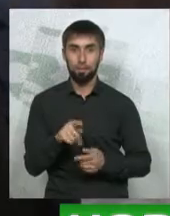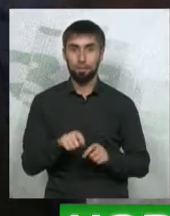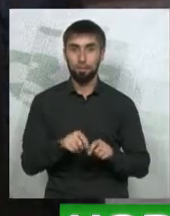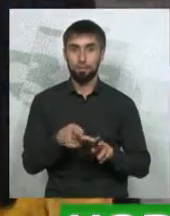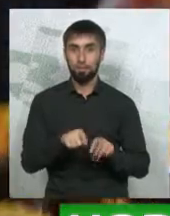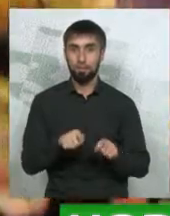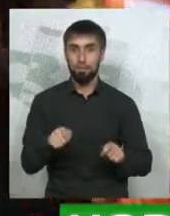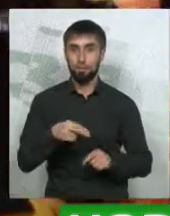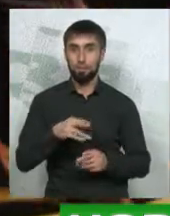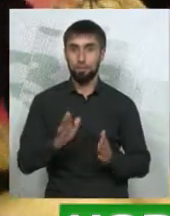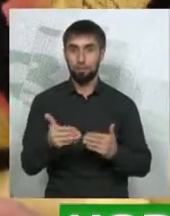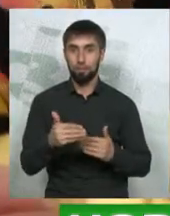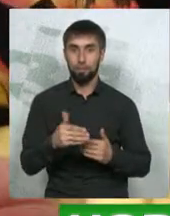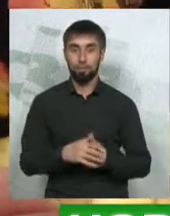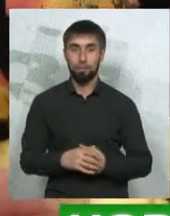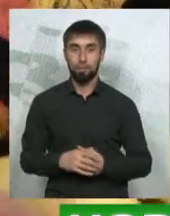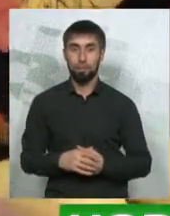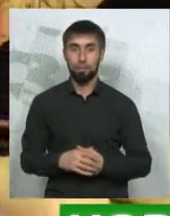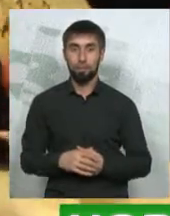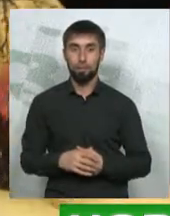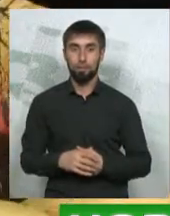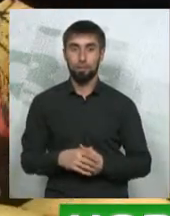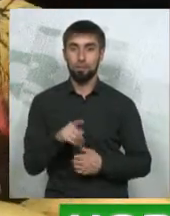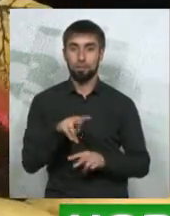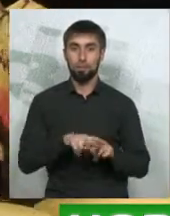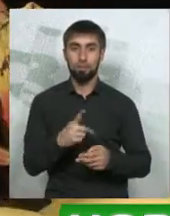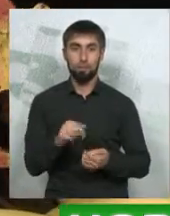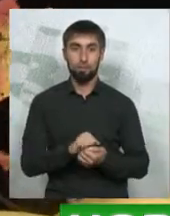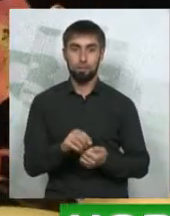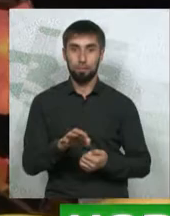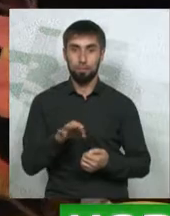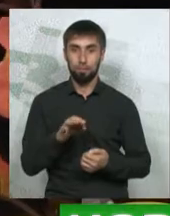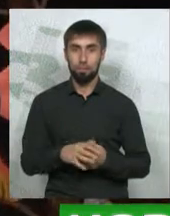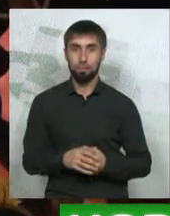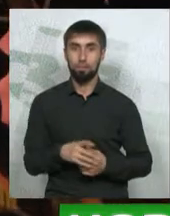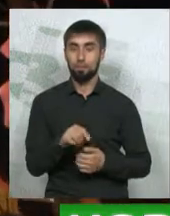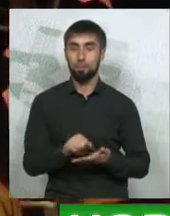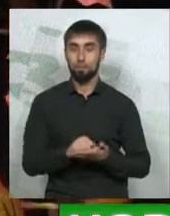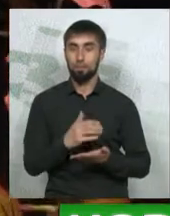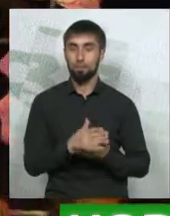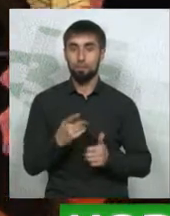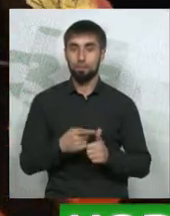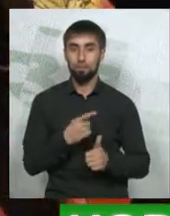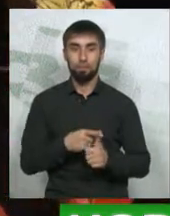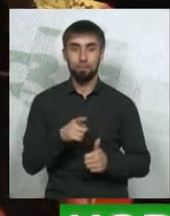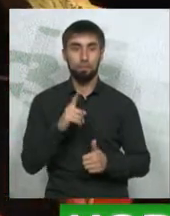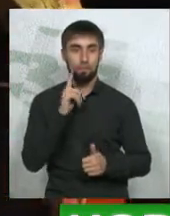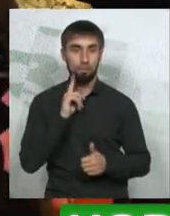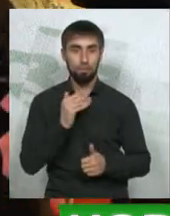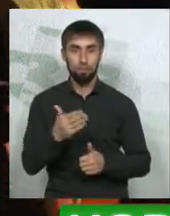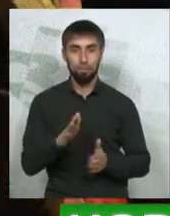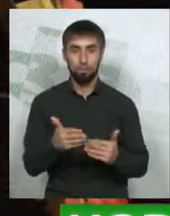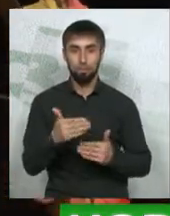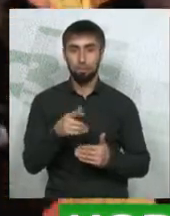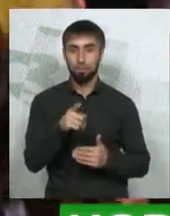коробка. Так как она открывается? И тут выбирается одна бумажка. На одной этой бумажке есть название сладости из этого ящика. Мы